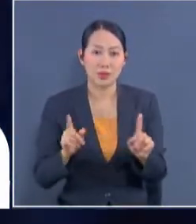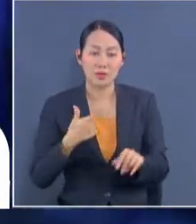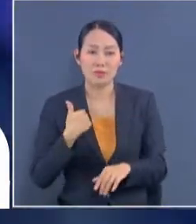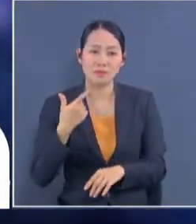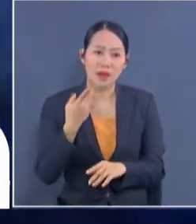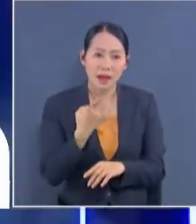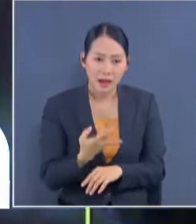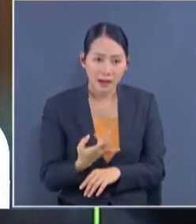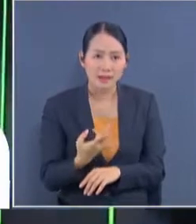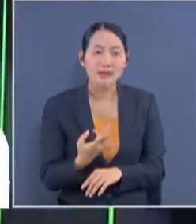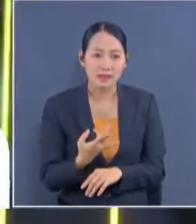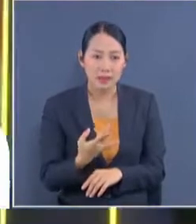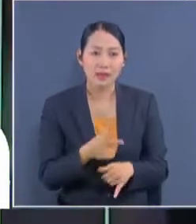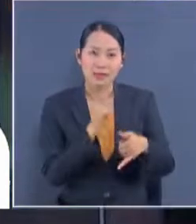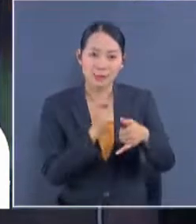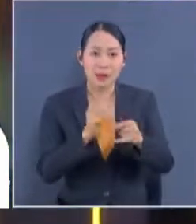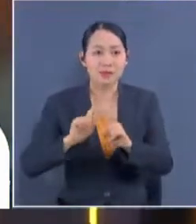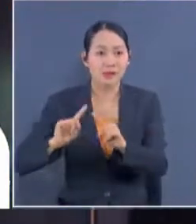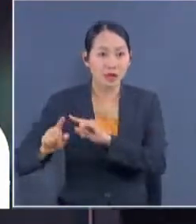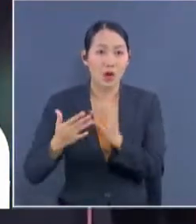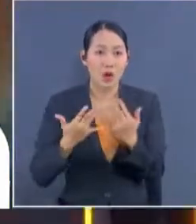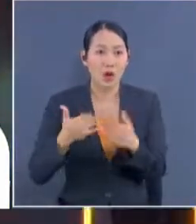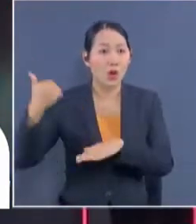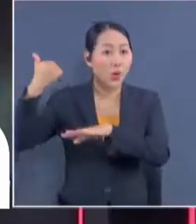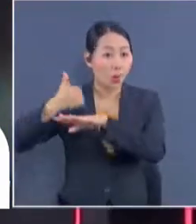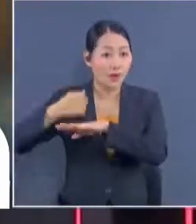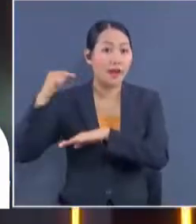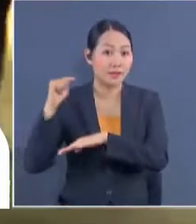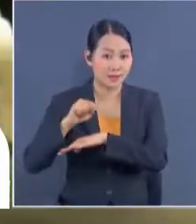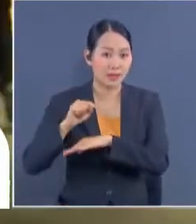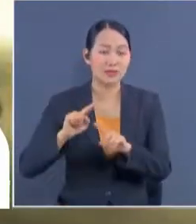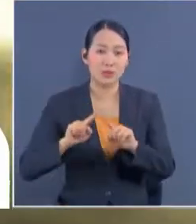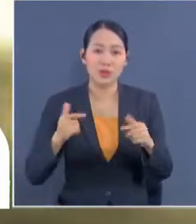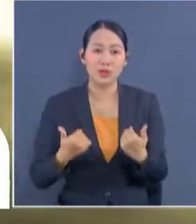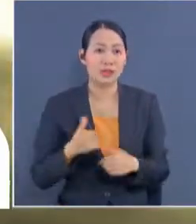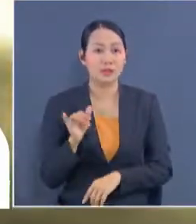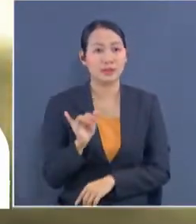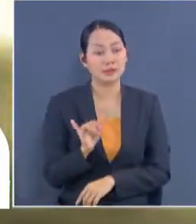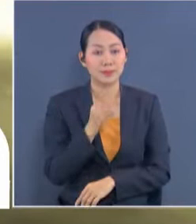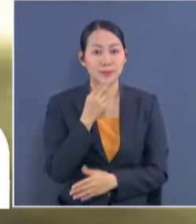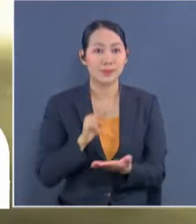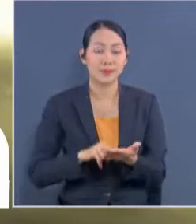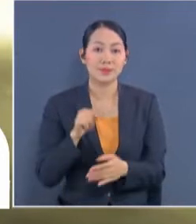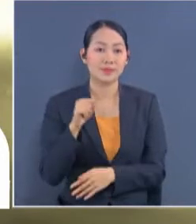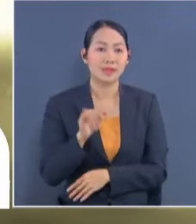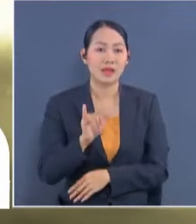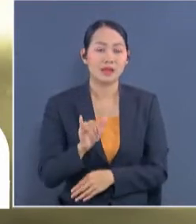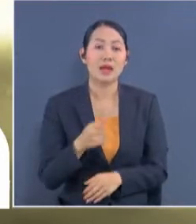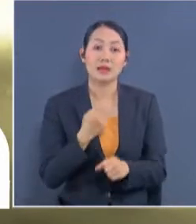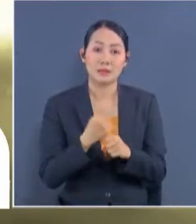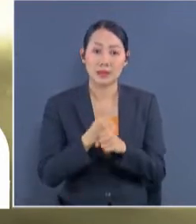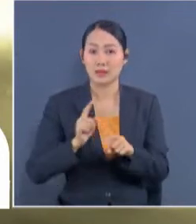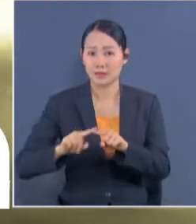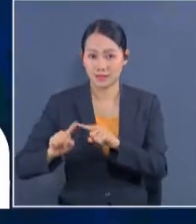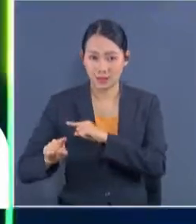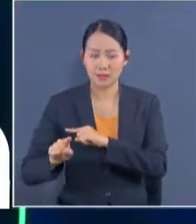นี้ยังไม่ได้ถูกเรียกให้เข้าไปชี้แจงและยืนยันนะครับว่าทำทุกอย่างในตามหน้าที่โดยที่ไม่ได้มีความกังวลใ